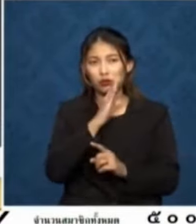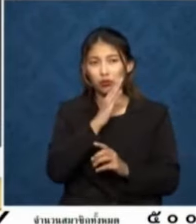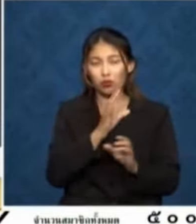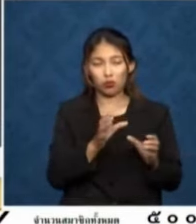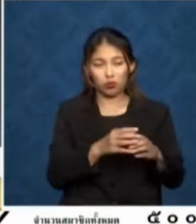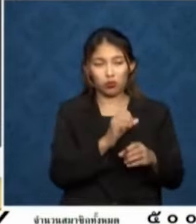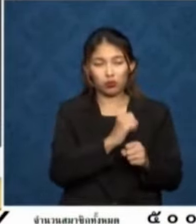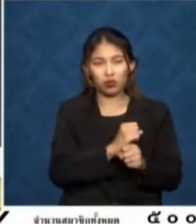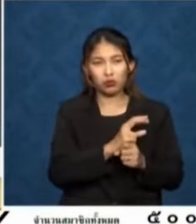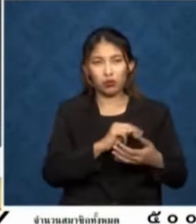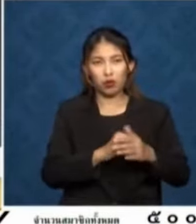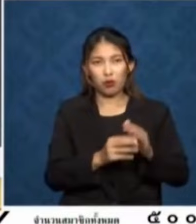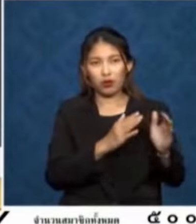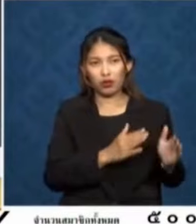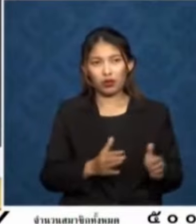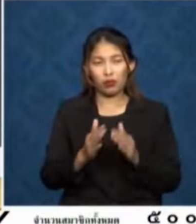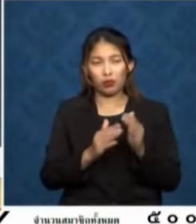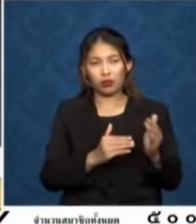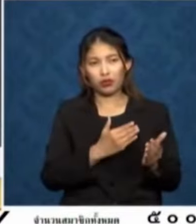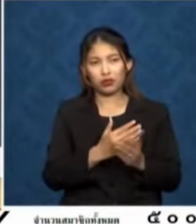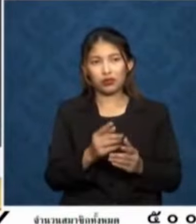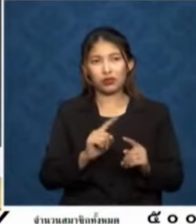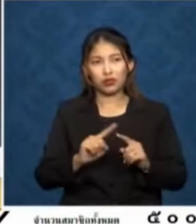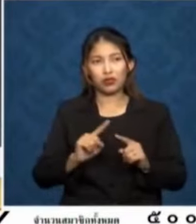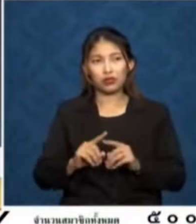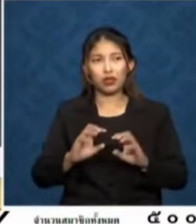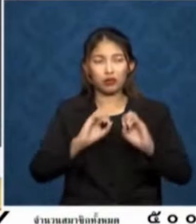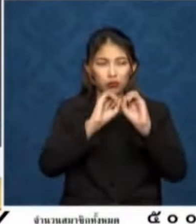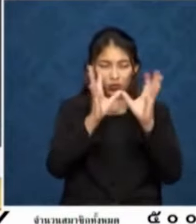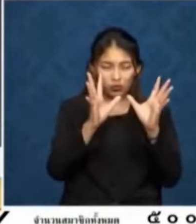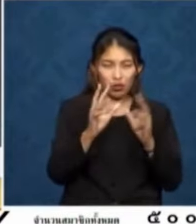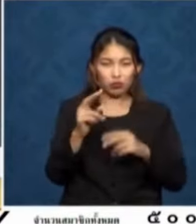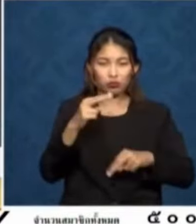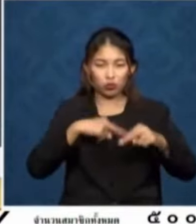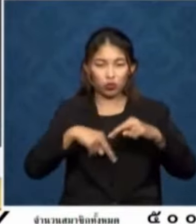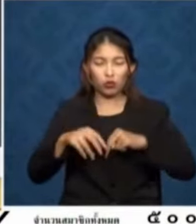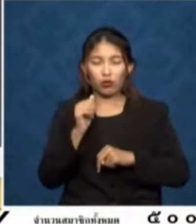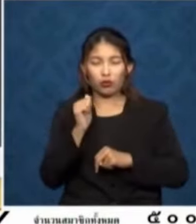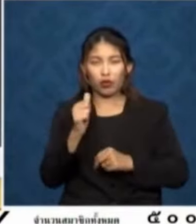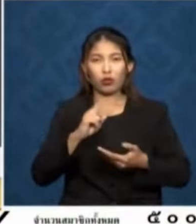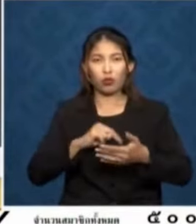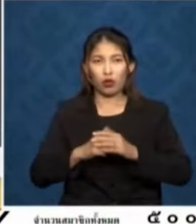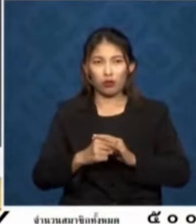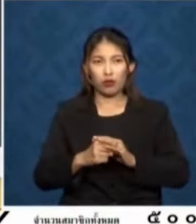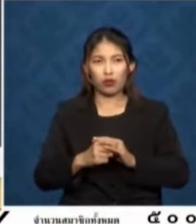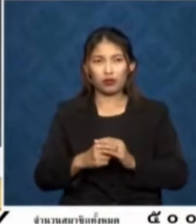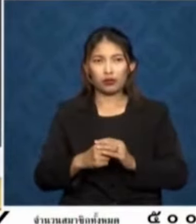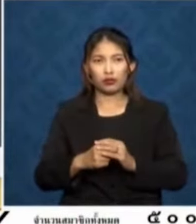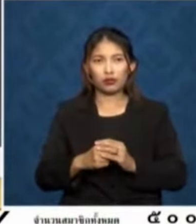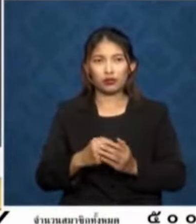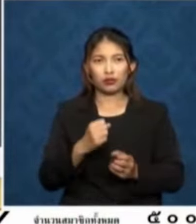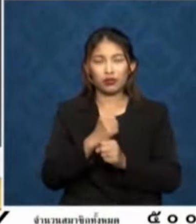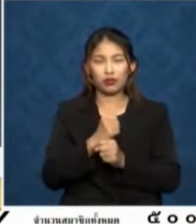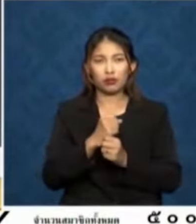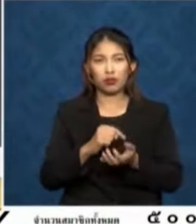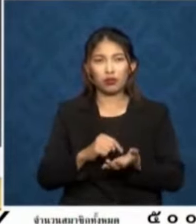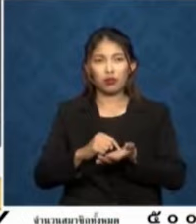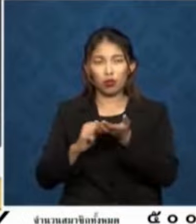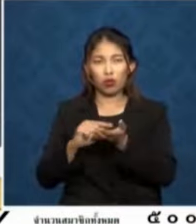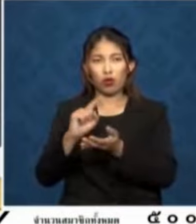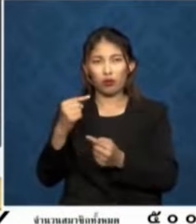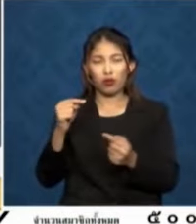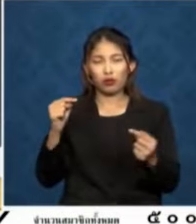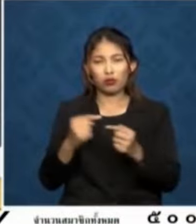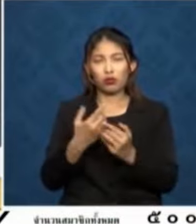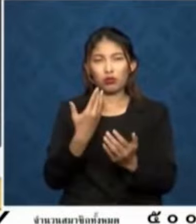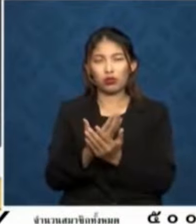งานเนี่ยมั่นใจว่ากระบวนการจัดซื้อจัดจ้างโปร่งใสตรวจสอบได้นะคะก็สามารถตั้งคำขอใหม่ได้ใน